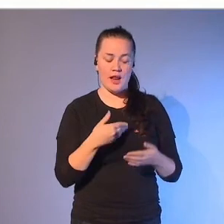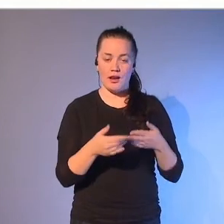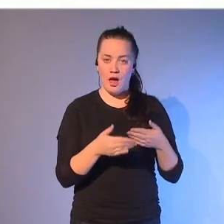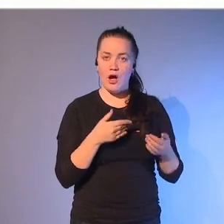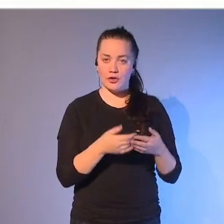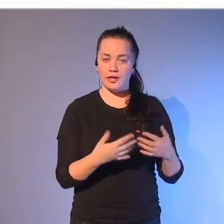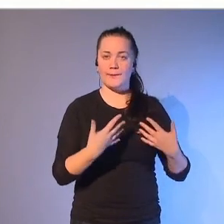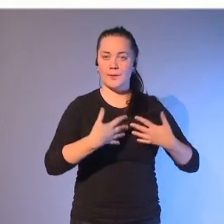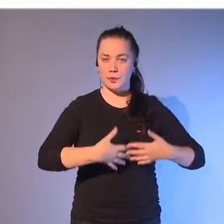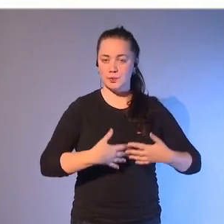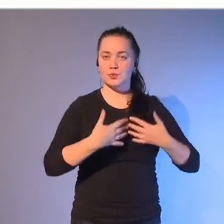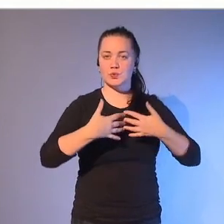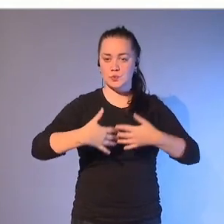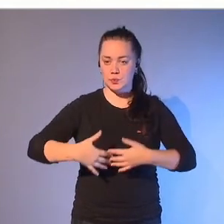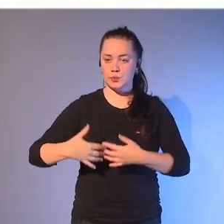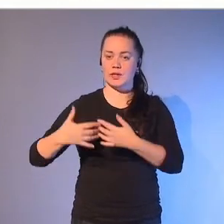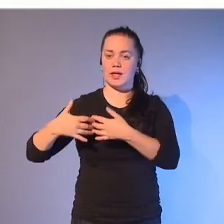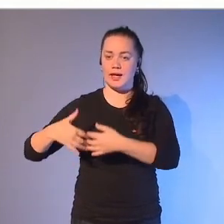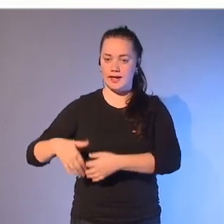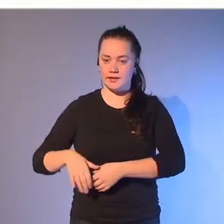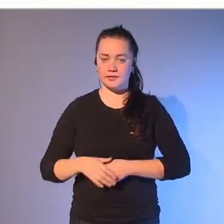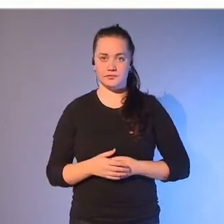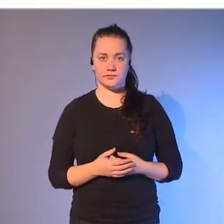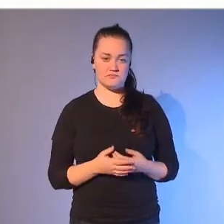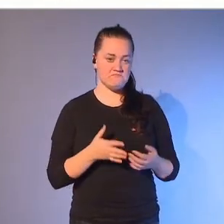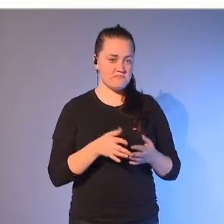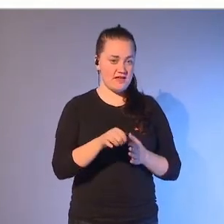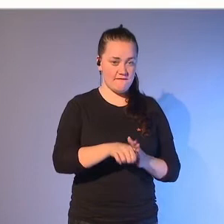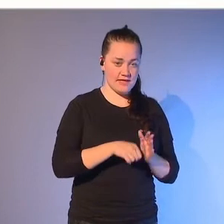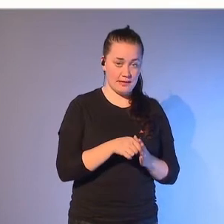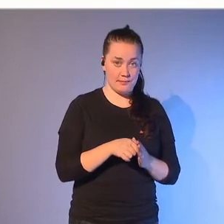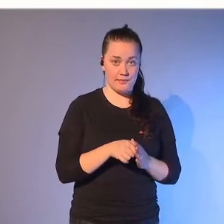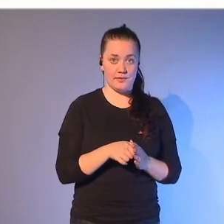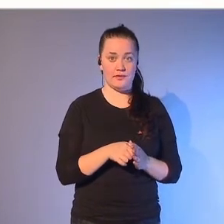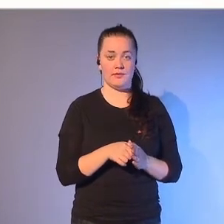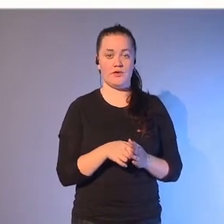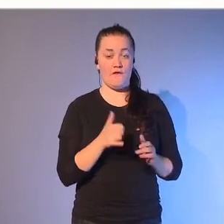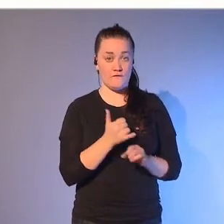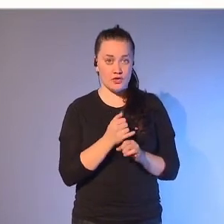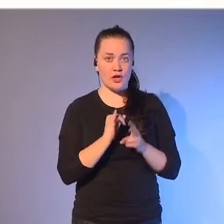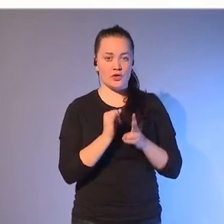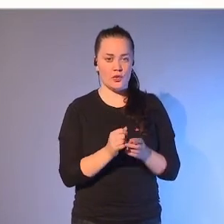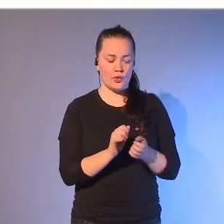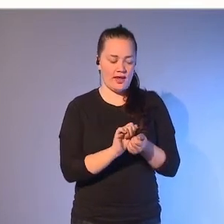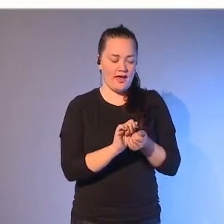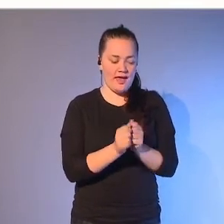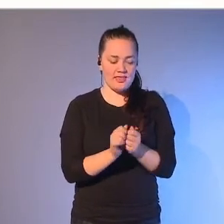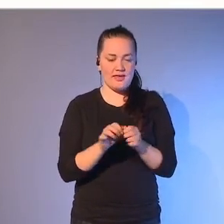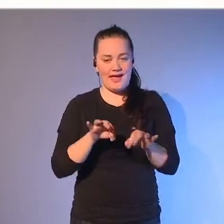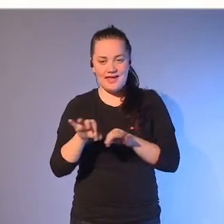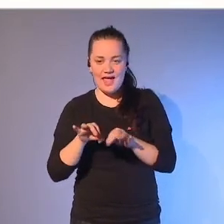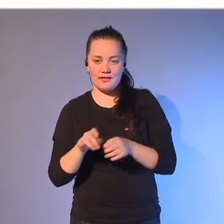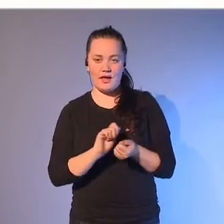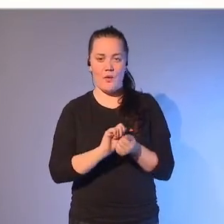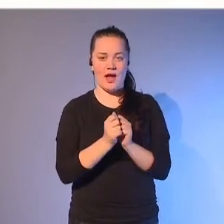laget produksjoner i film gjennom å redigere og